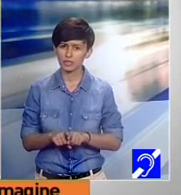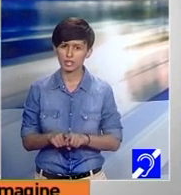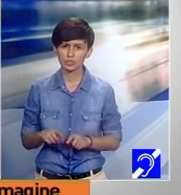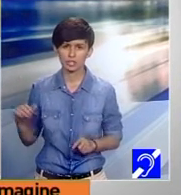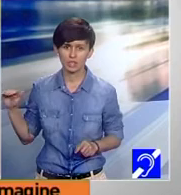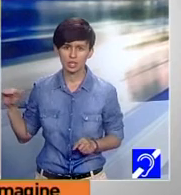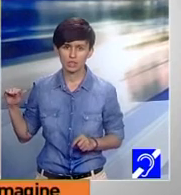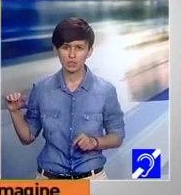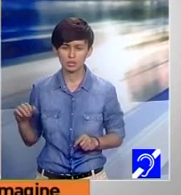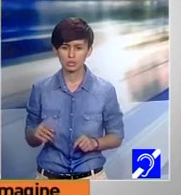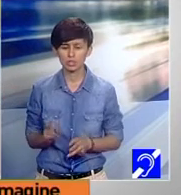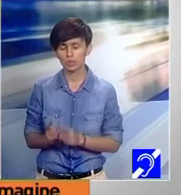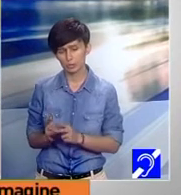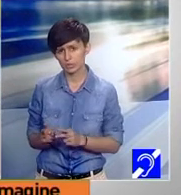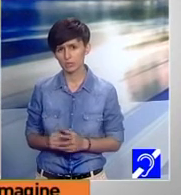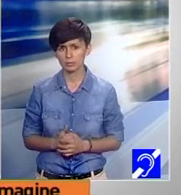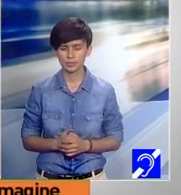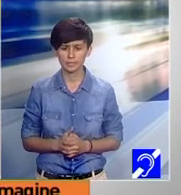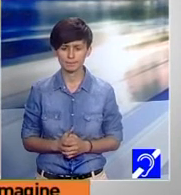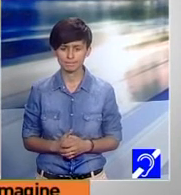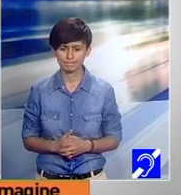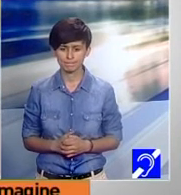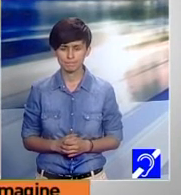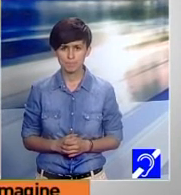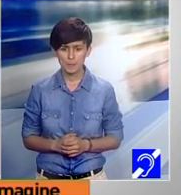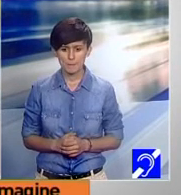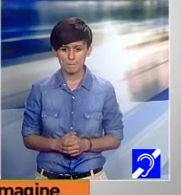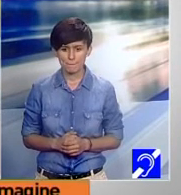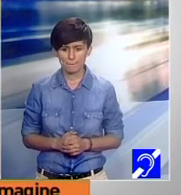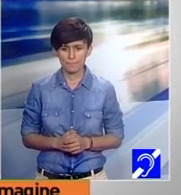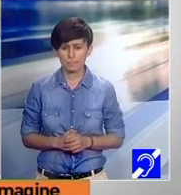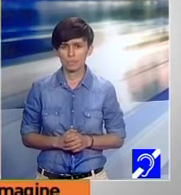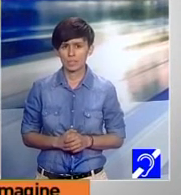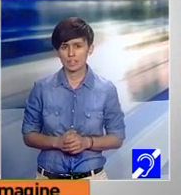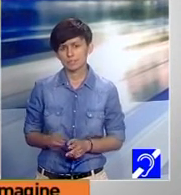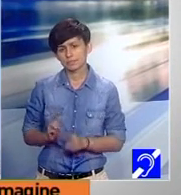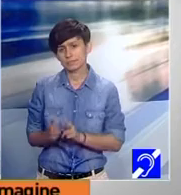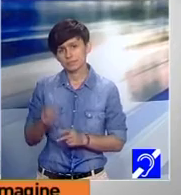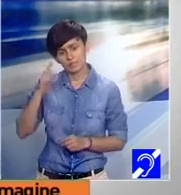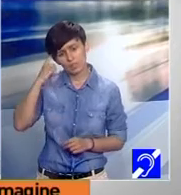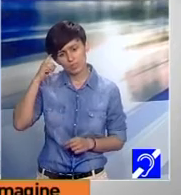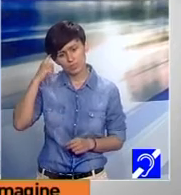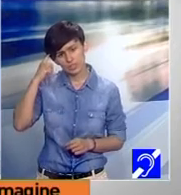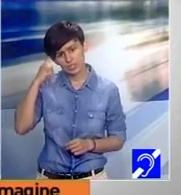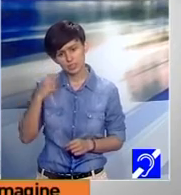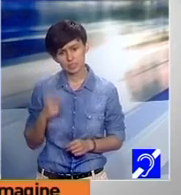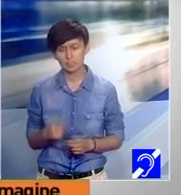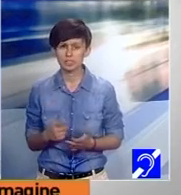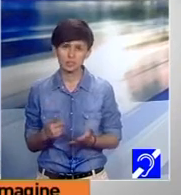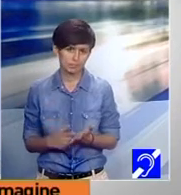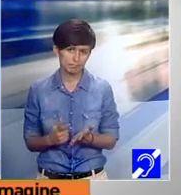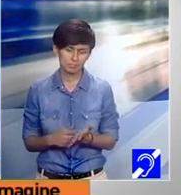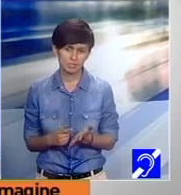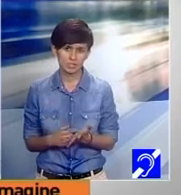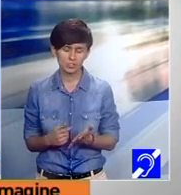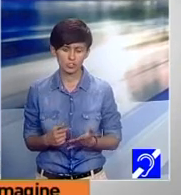că încă este mic și nu știm cum evoluează, practic, boala. Cum v-ați gândit să apelați, să dublați,